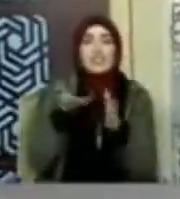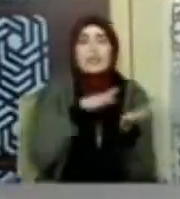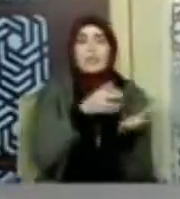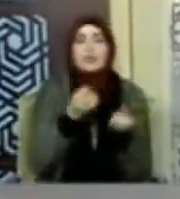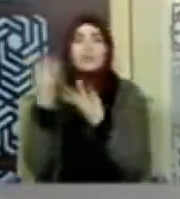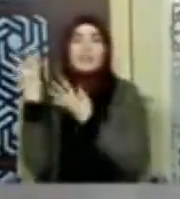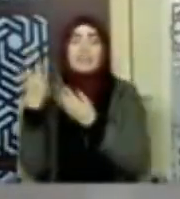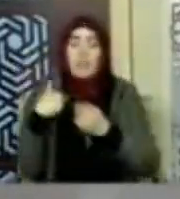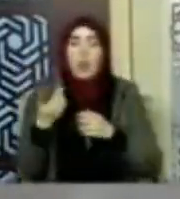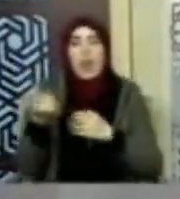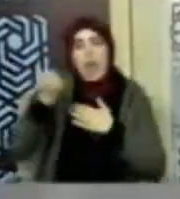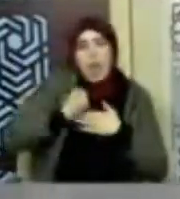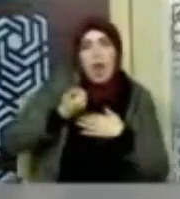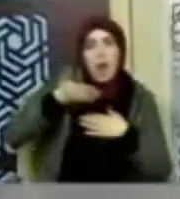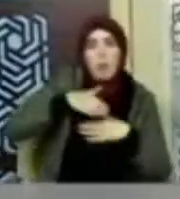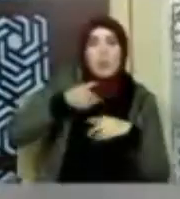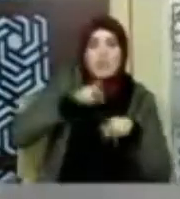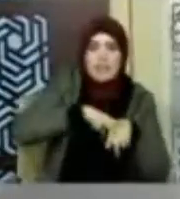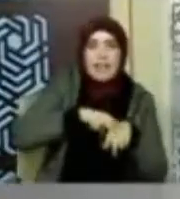فيستشهد